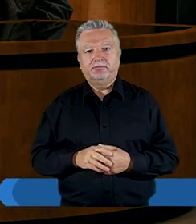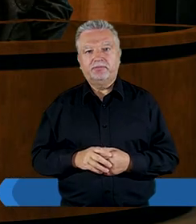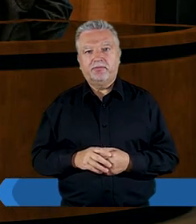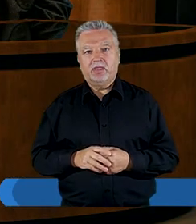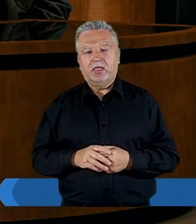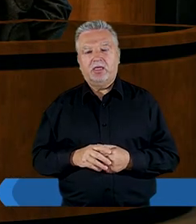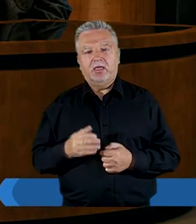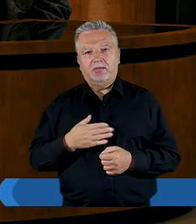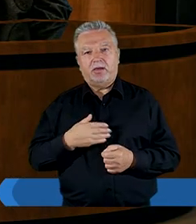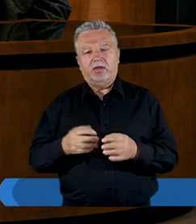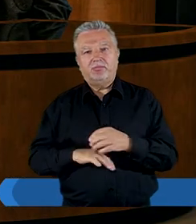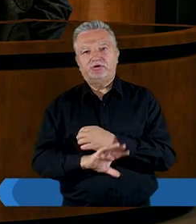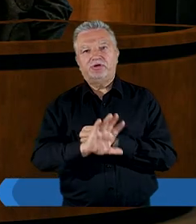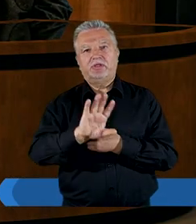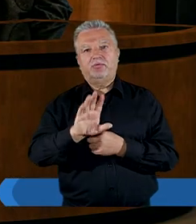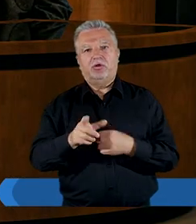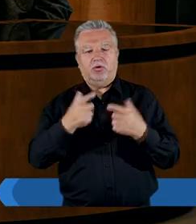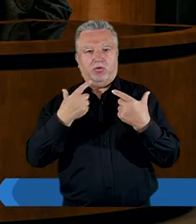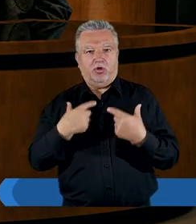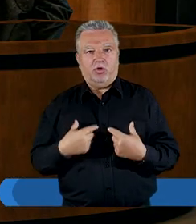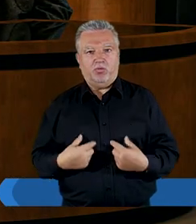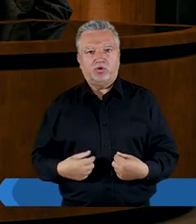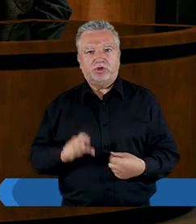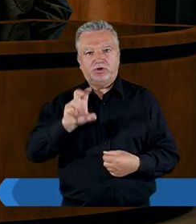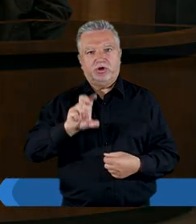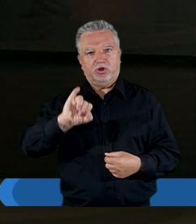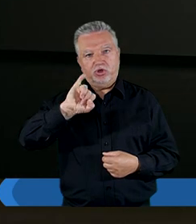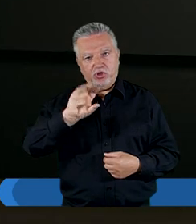więc mamy przedstawioną sylwetkę Hioba.